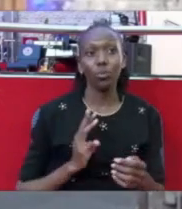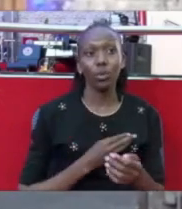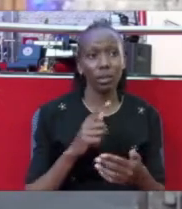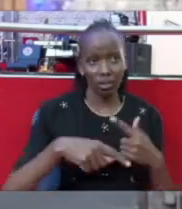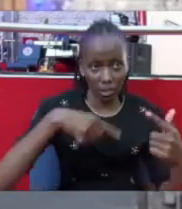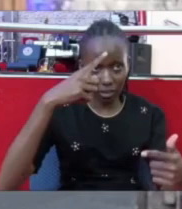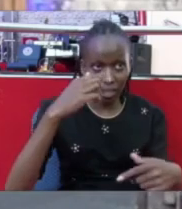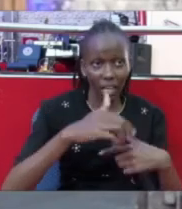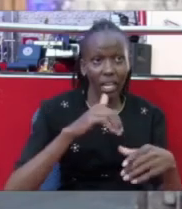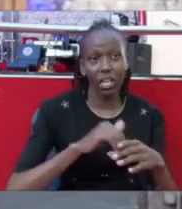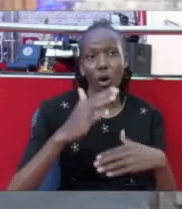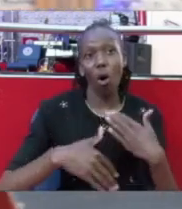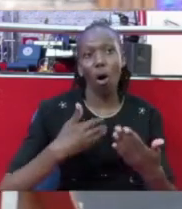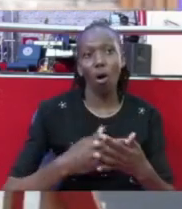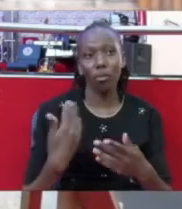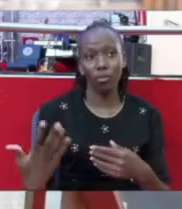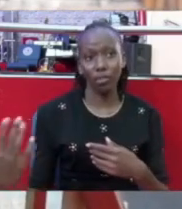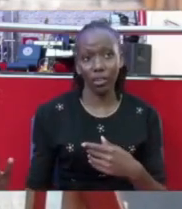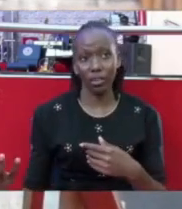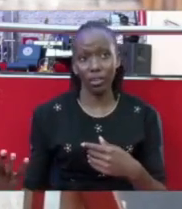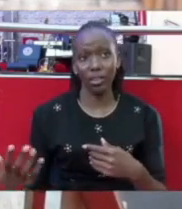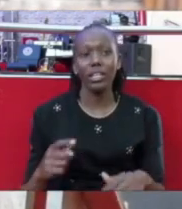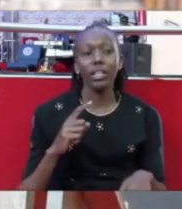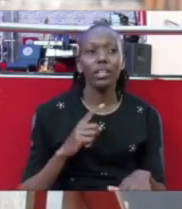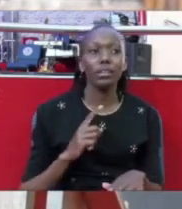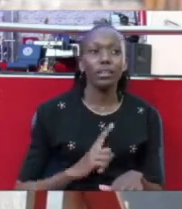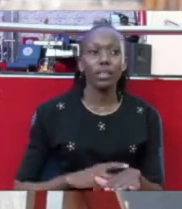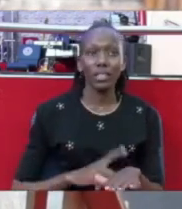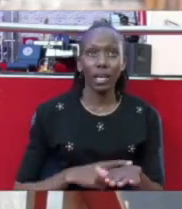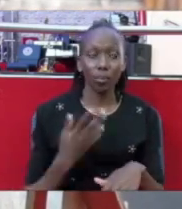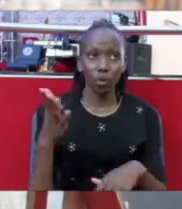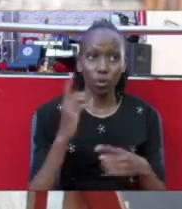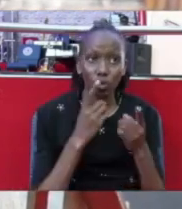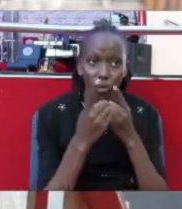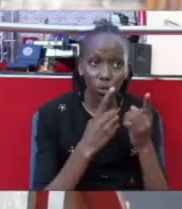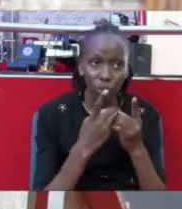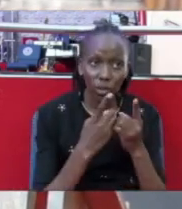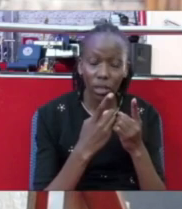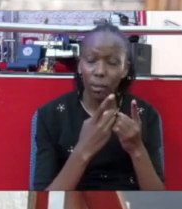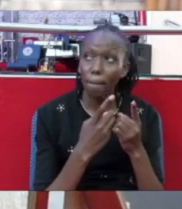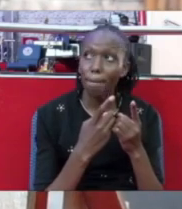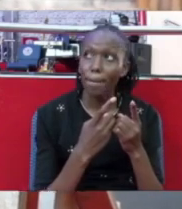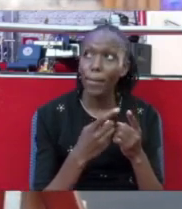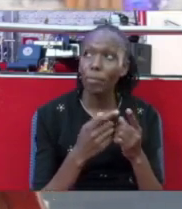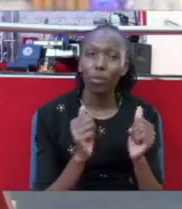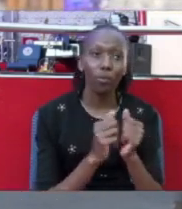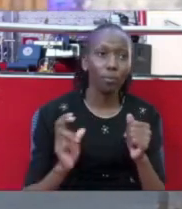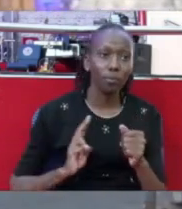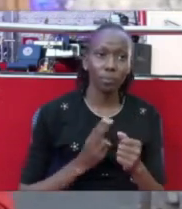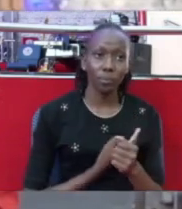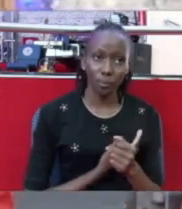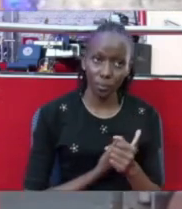tukaweze kunawiri kwa mambo yote. When he spoke his being into us. Wakati alipozungumza kwetu. When he spoke his being